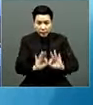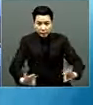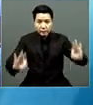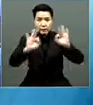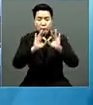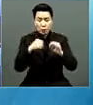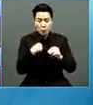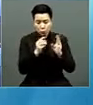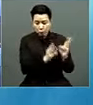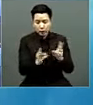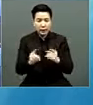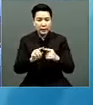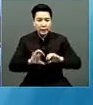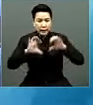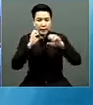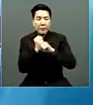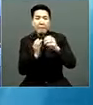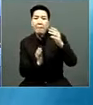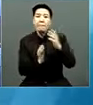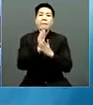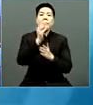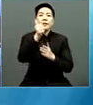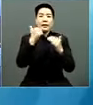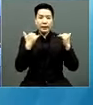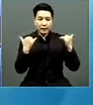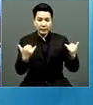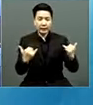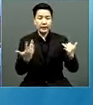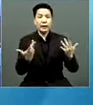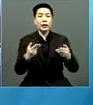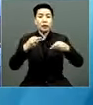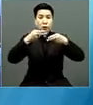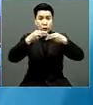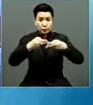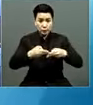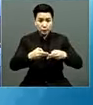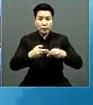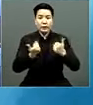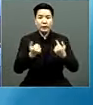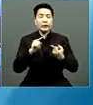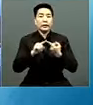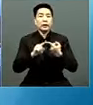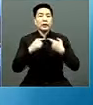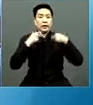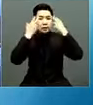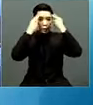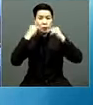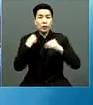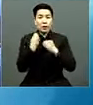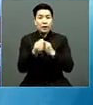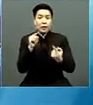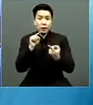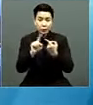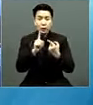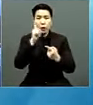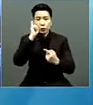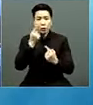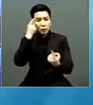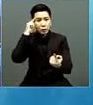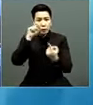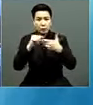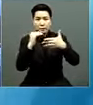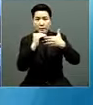ให้มีมาตรการของรัฐนั้นสำเร็จที่ผลนะครับตรงนี้ก็โดยเฉพาะท่านก็ยังให้ความสำคัญต่อไปเพราะว่าเราจะต้องเข้าสู่ม